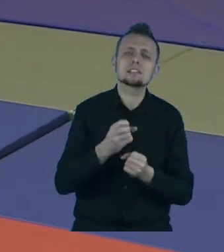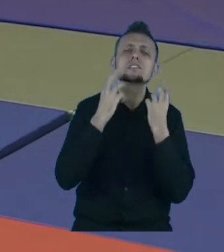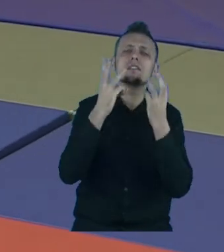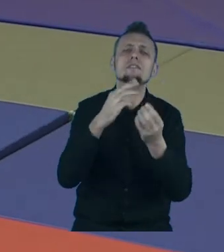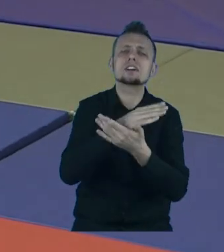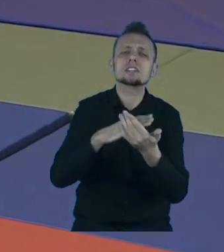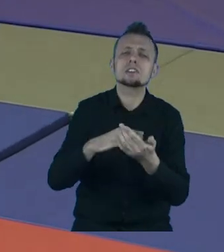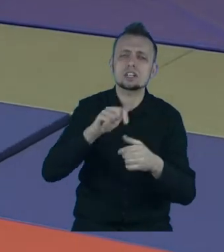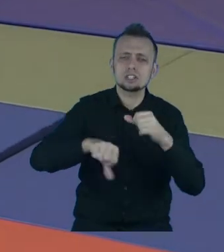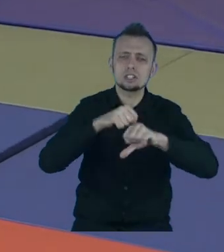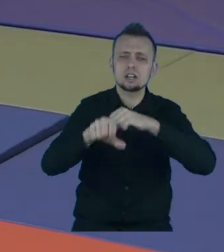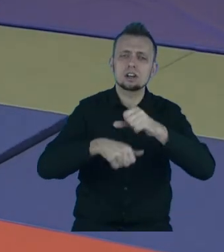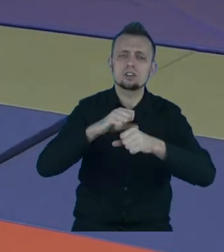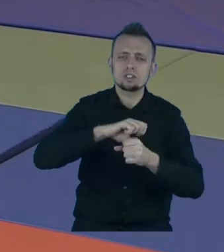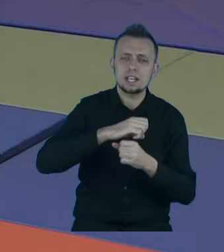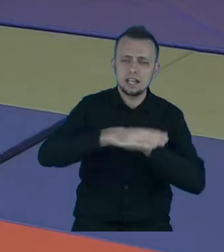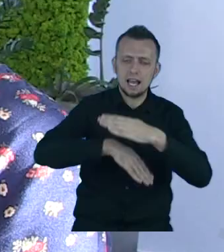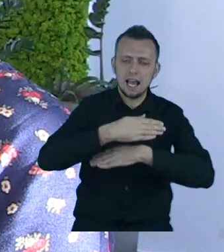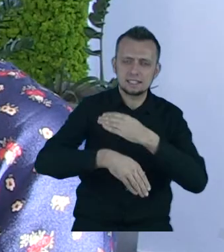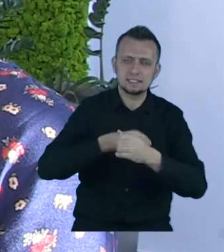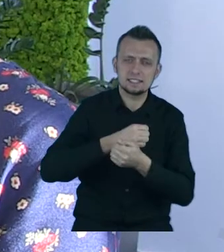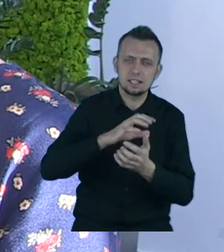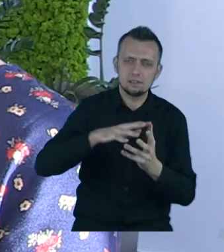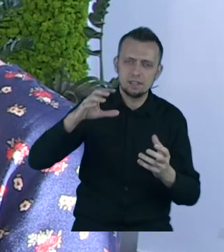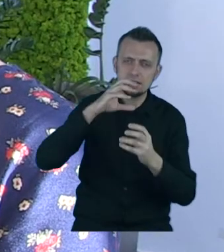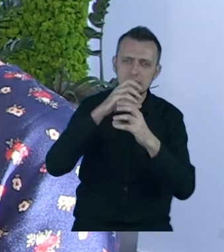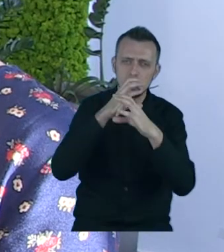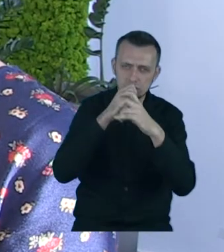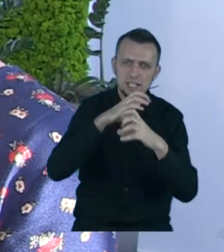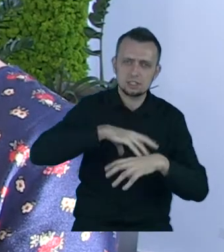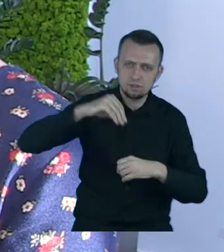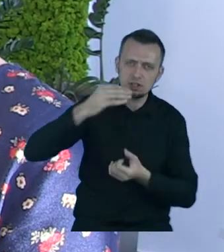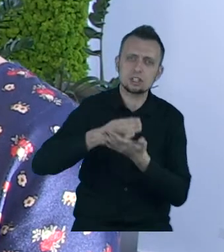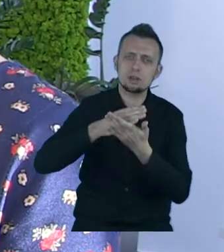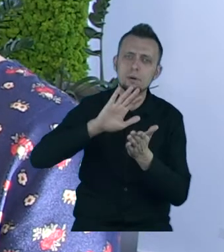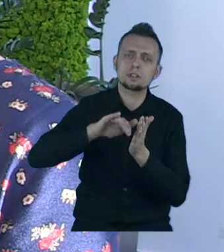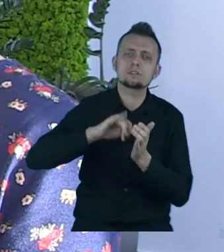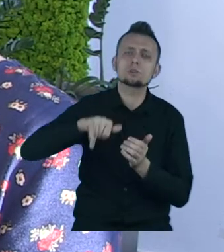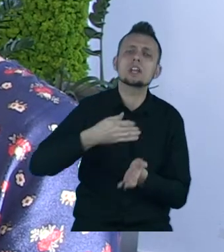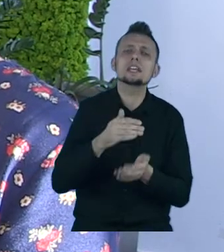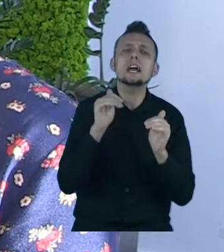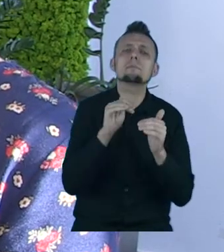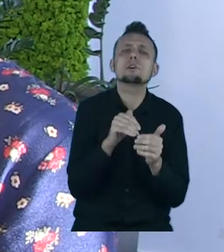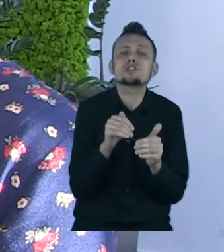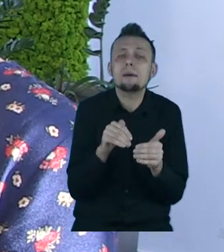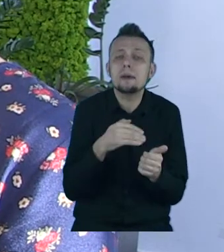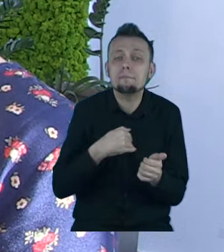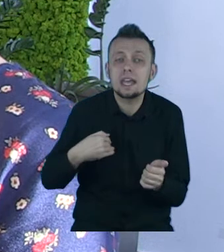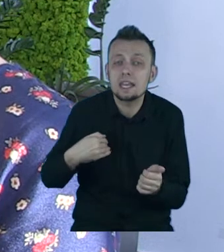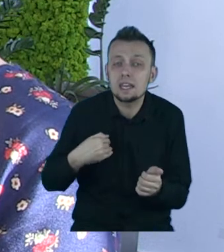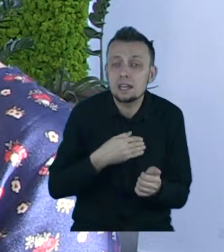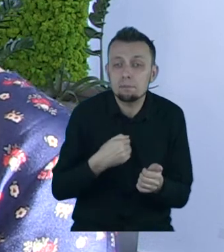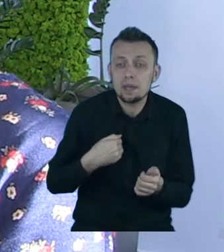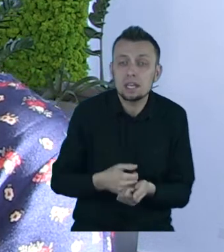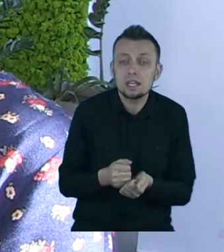tegorocznego finału Wielkiej Orkiestry Świątecznej Pomocy w Kutnie. Jak możemy pomóc sztabowi Wielkiej Orkiestry Świątecznej Pomocy? Jak kutnianie